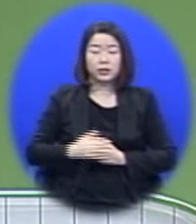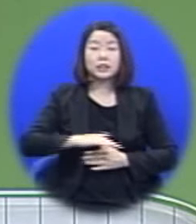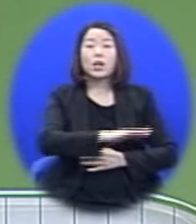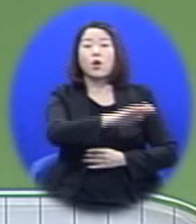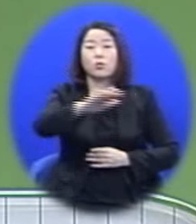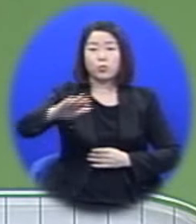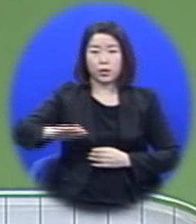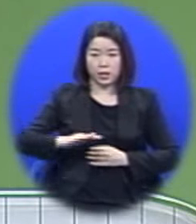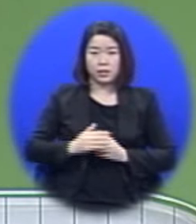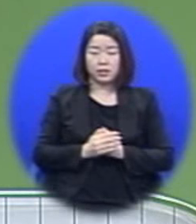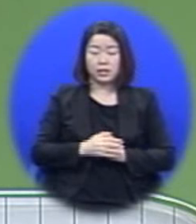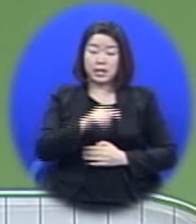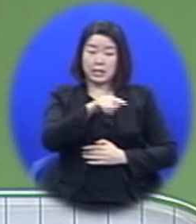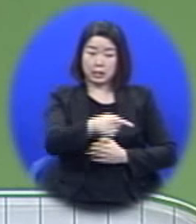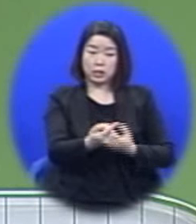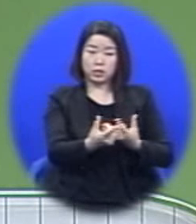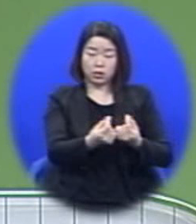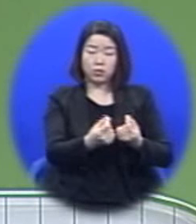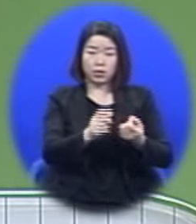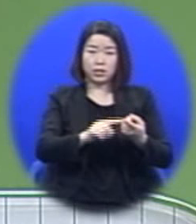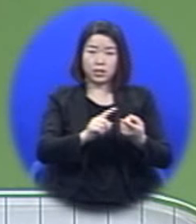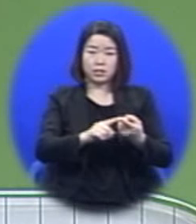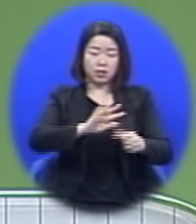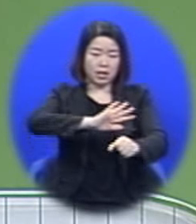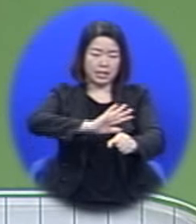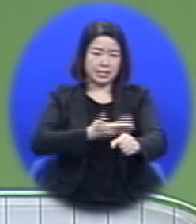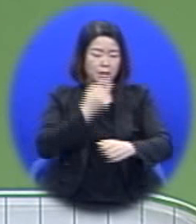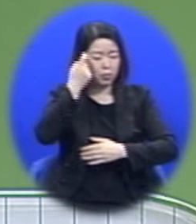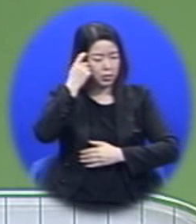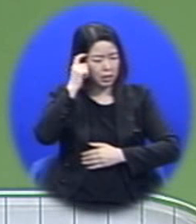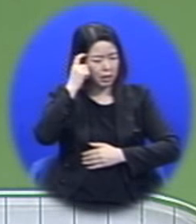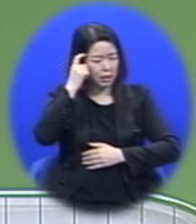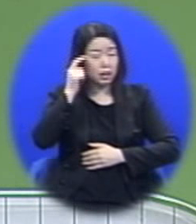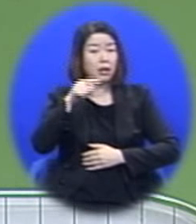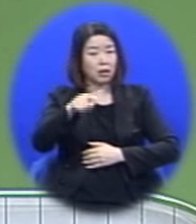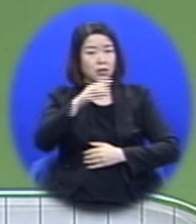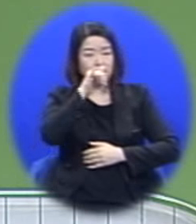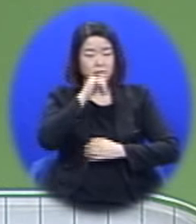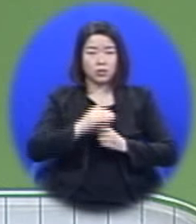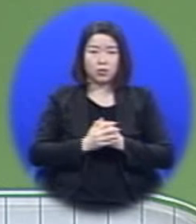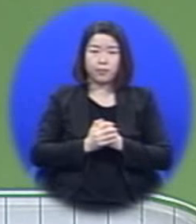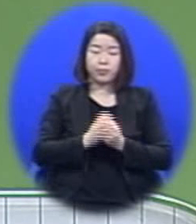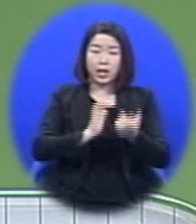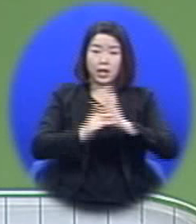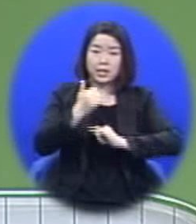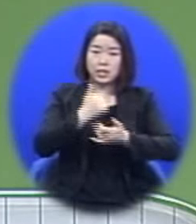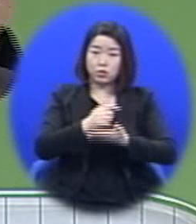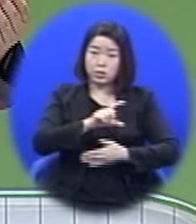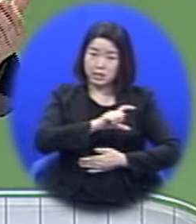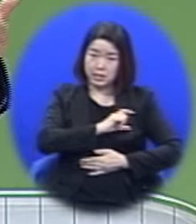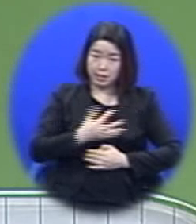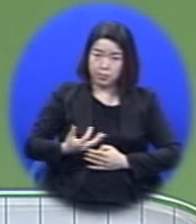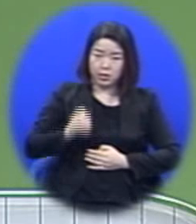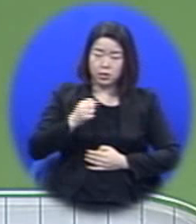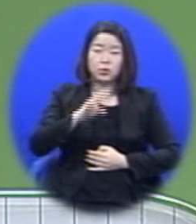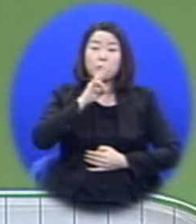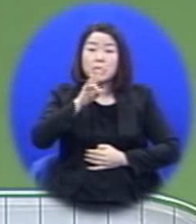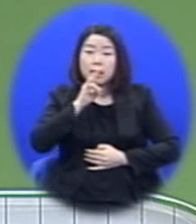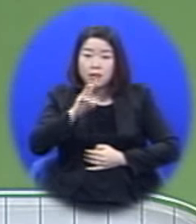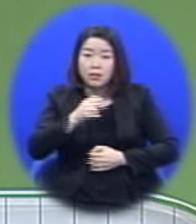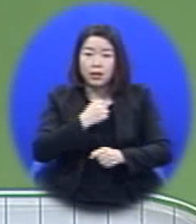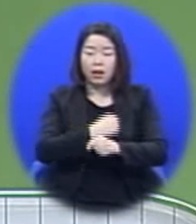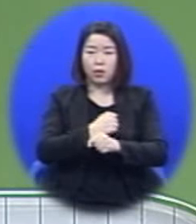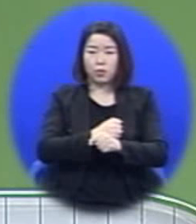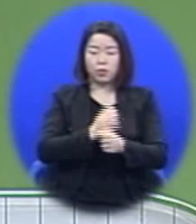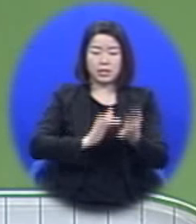우리는 그런 점에서 잘못 생각하는 경향이 있습니다. 예수님의 이름으로 예언하고 예수님의